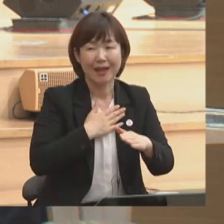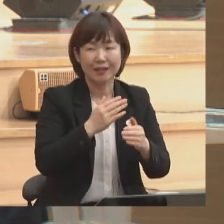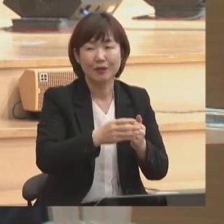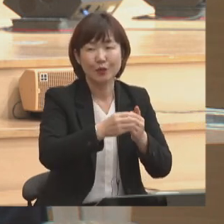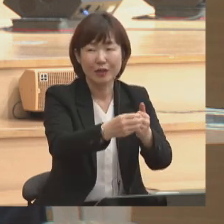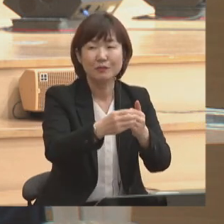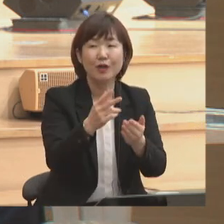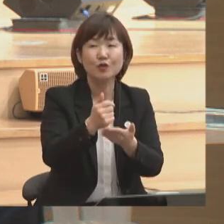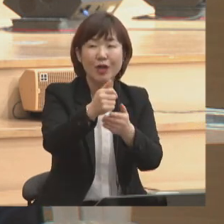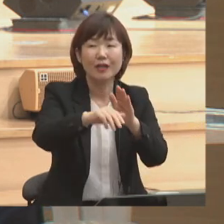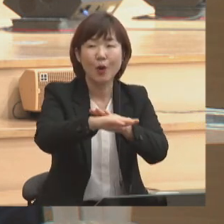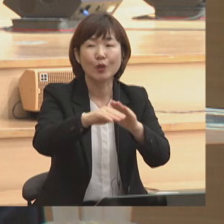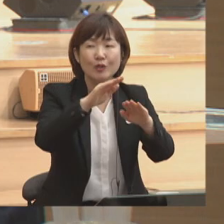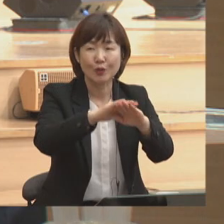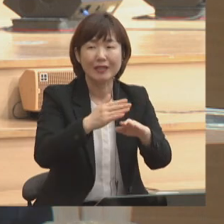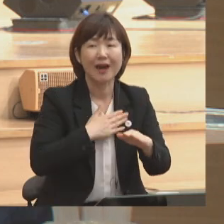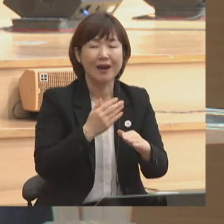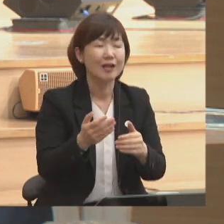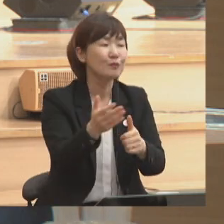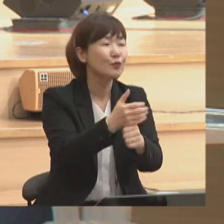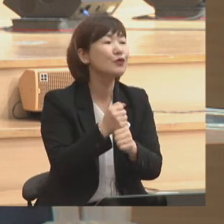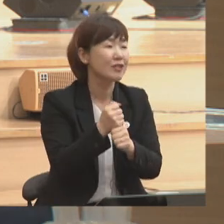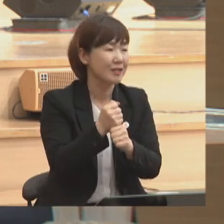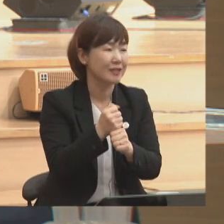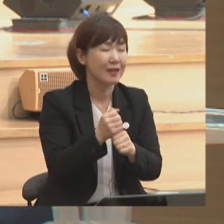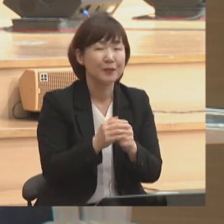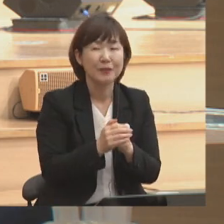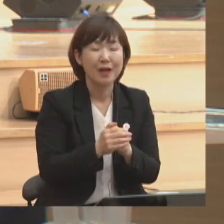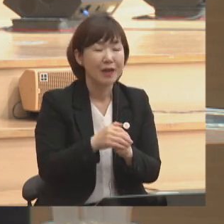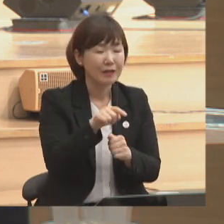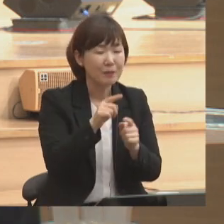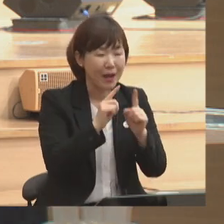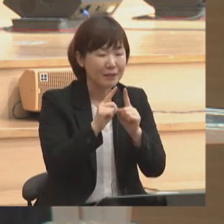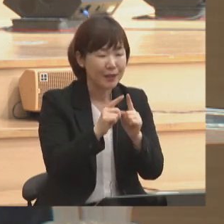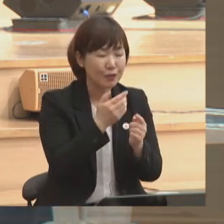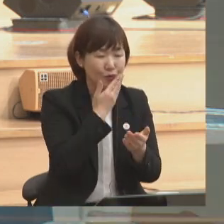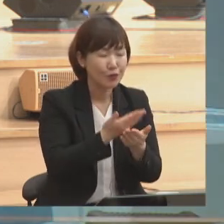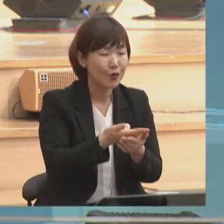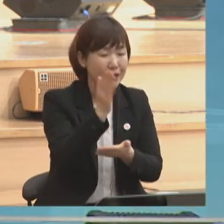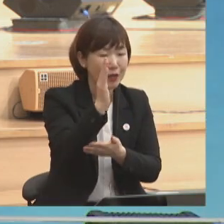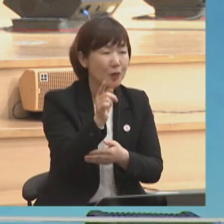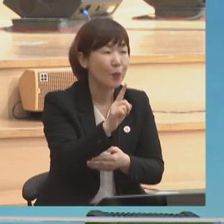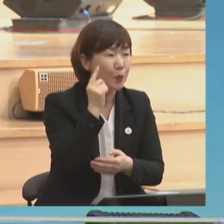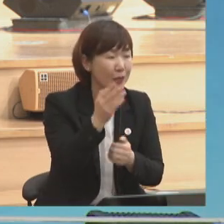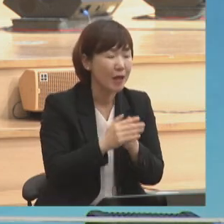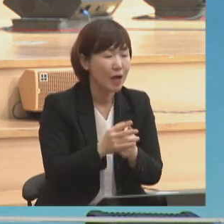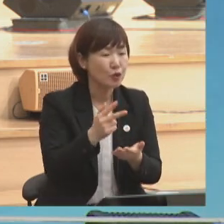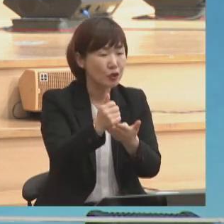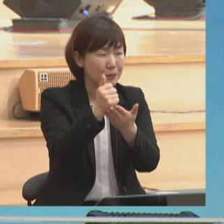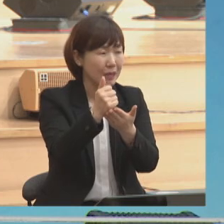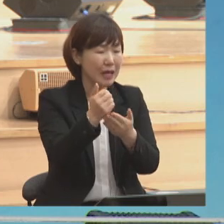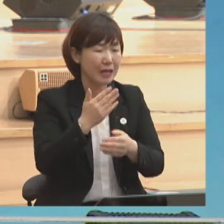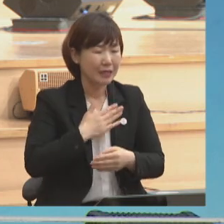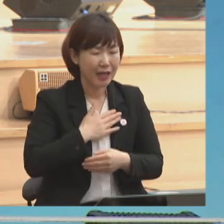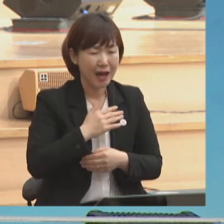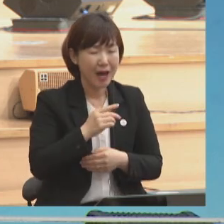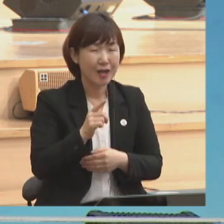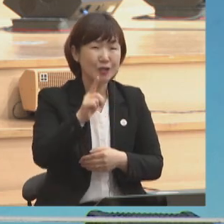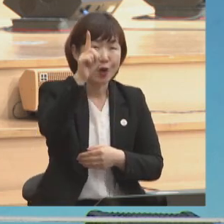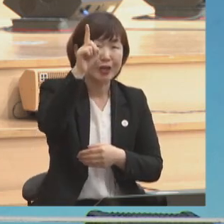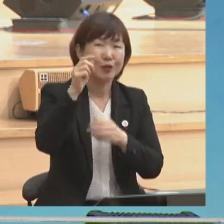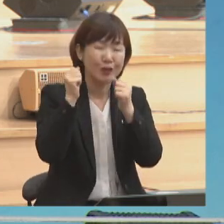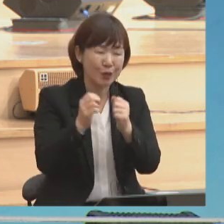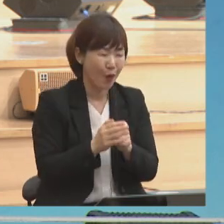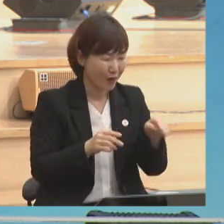주의 오른손이 나를 붙드시리이다. 여러분 이 말씀의 핵심이 뭐예요? 주님이 이토록 의도를 가지고 뭐 한다는